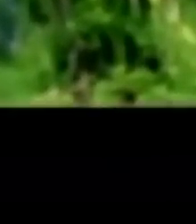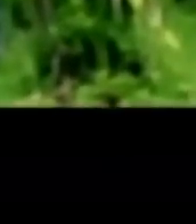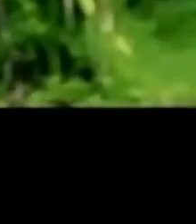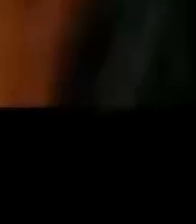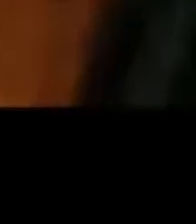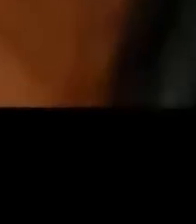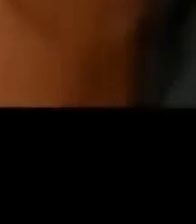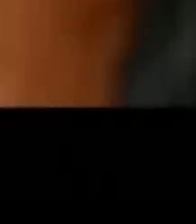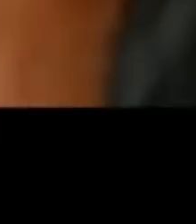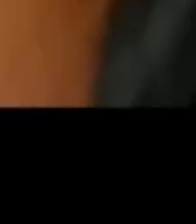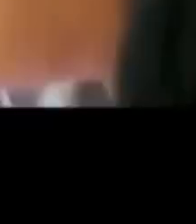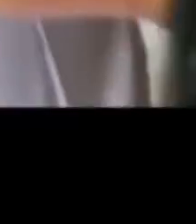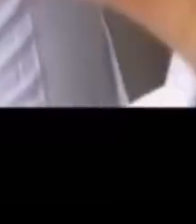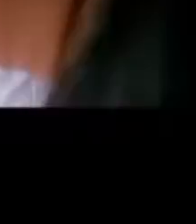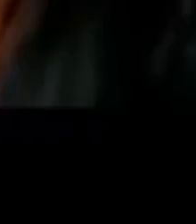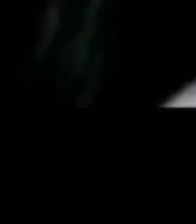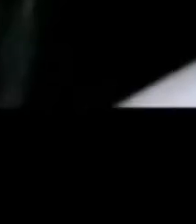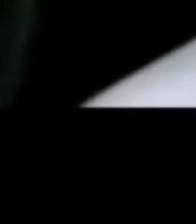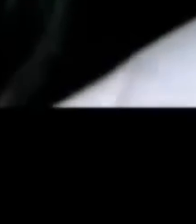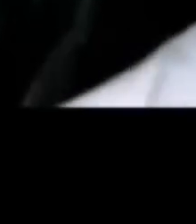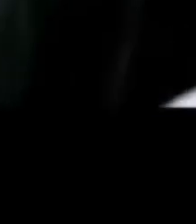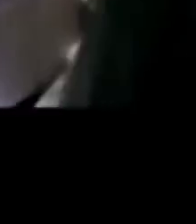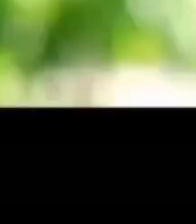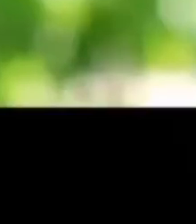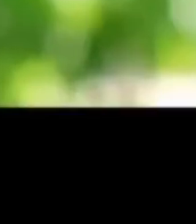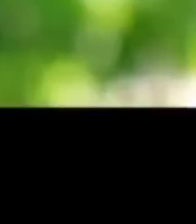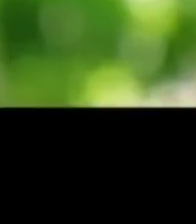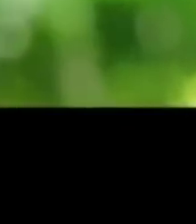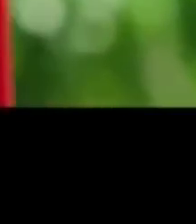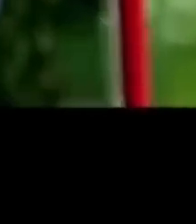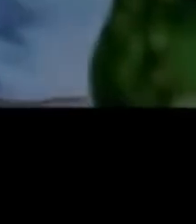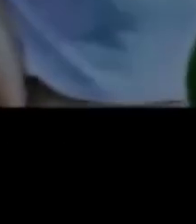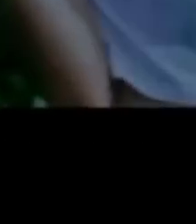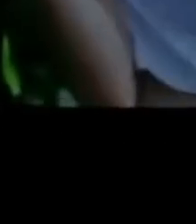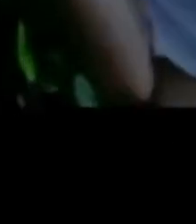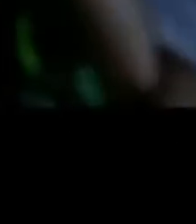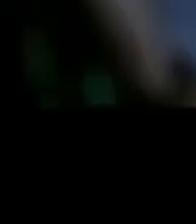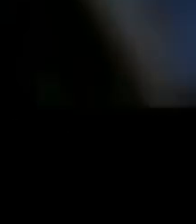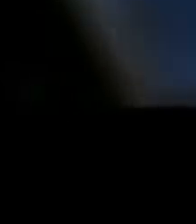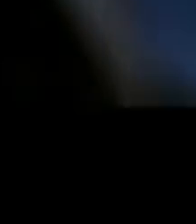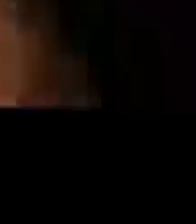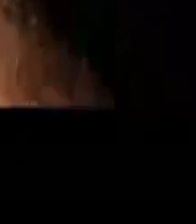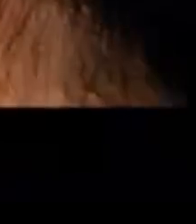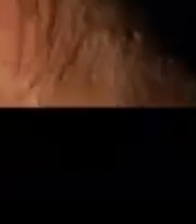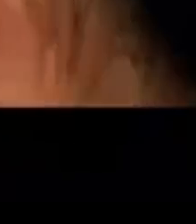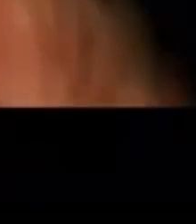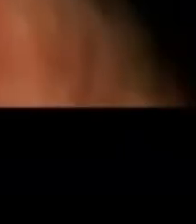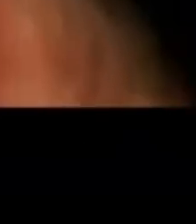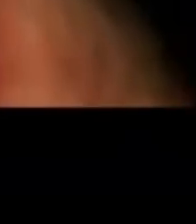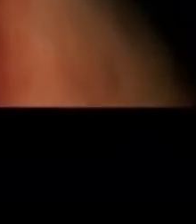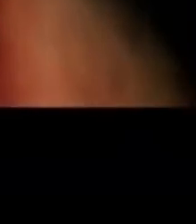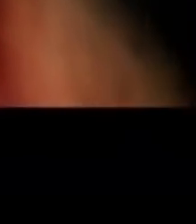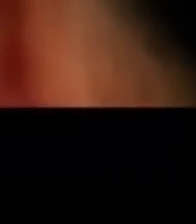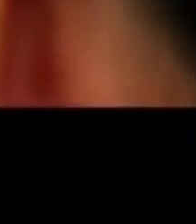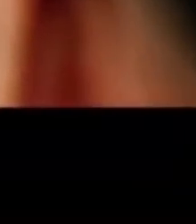วจั่วเลย อุ้ยเอ๊ดูดิดูดิ ตัวจริงไม่เหมือนในรูปเลยเนาะ นี่คือสิ่งที่หนู